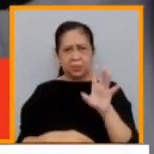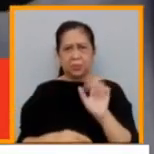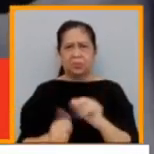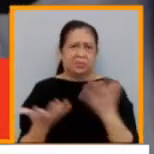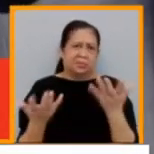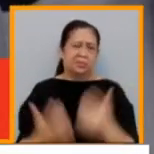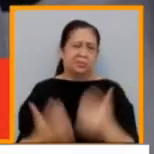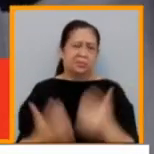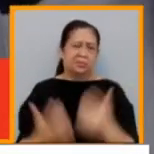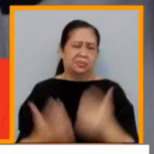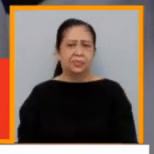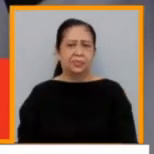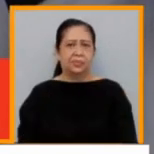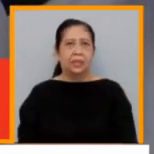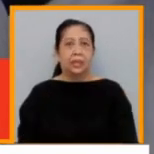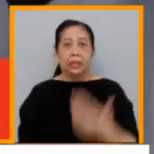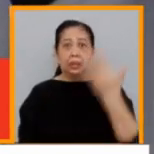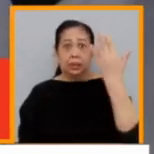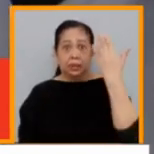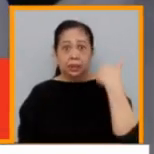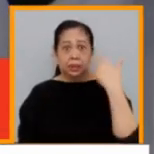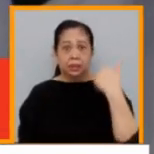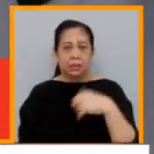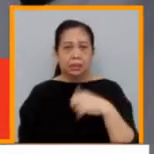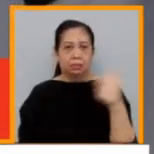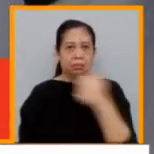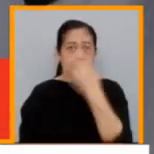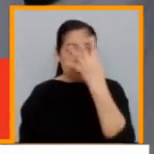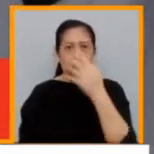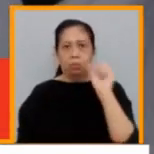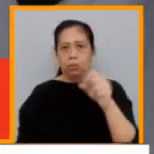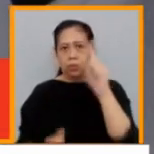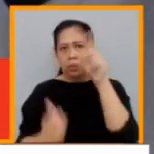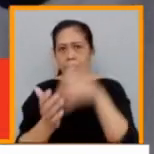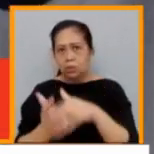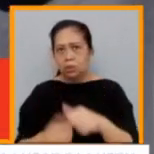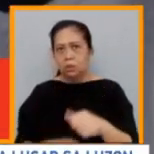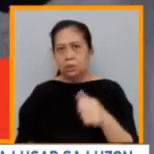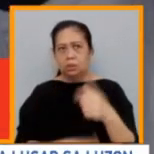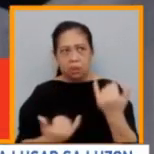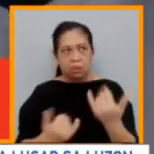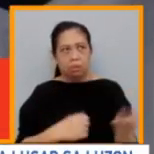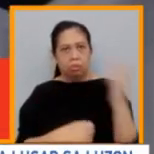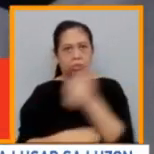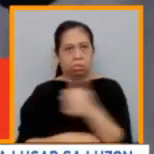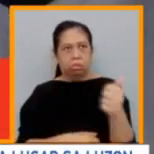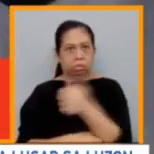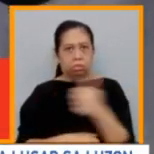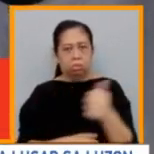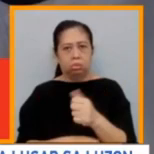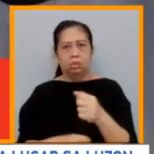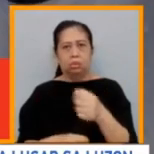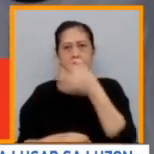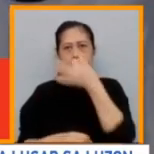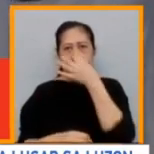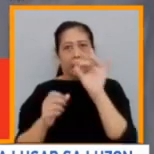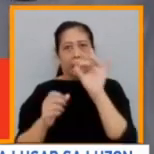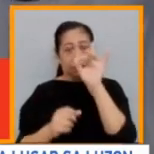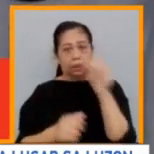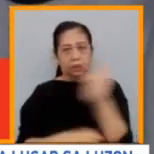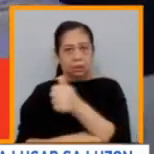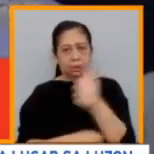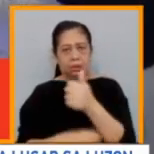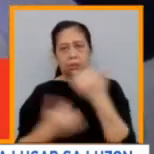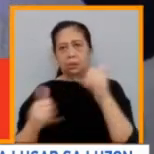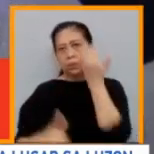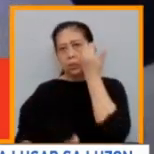Dati, apat na biyahe lang, meron ko na 1,000. Dengan lang, walang biyahe na, kulang pa kasi wala pa eh.